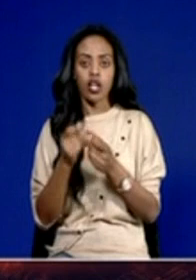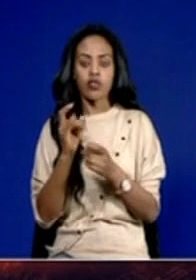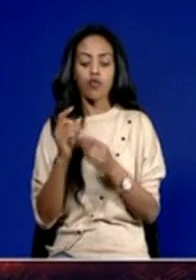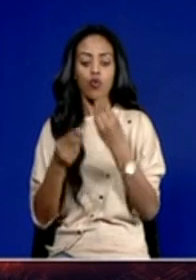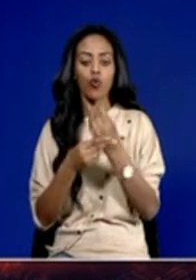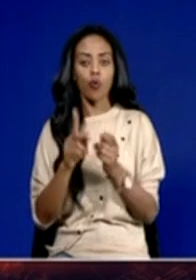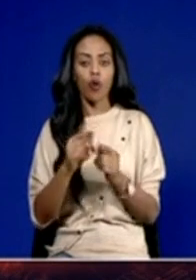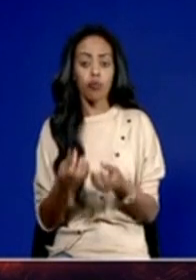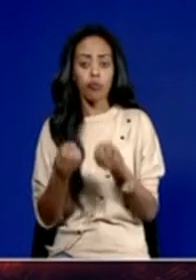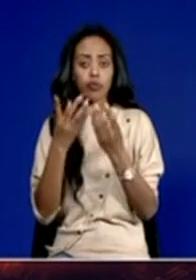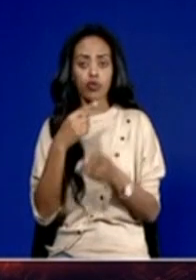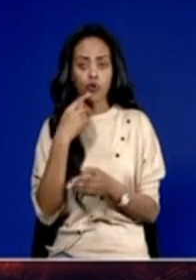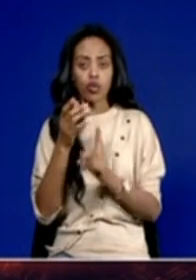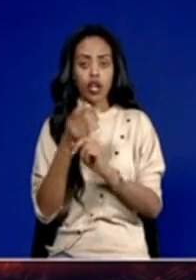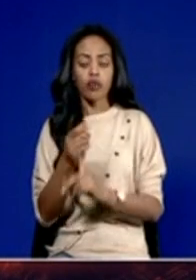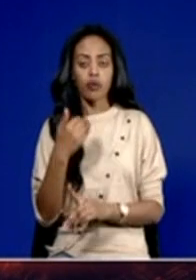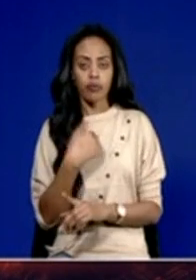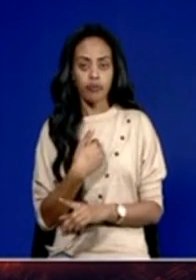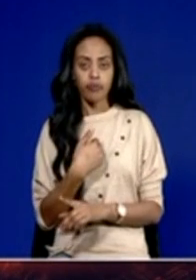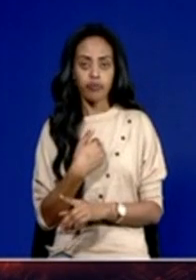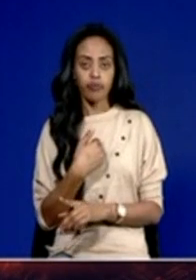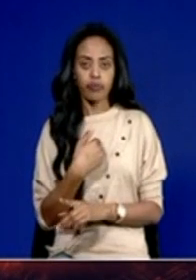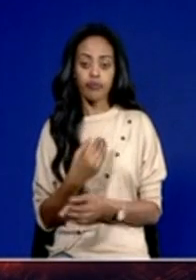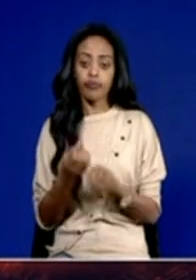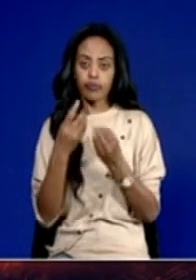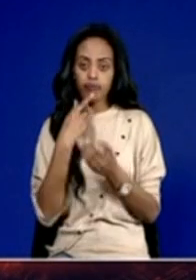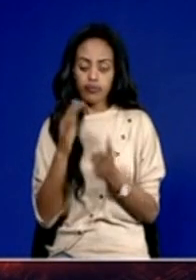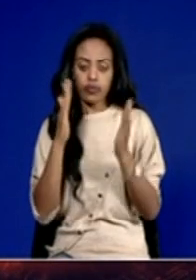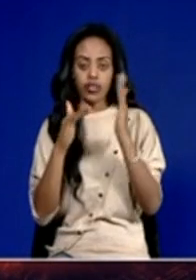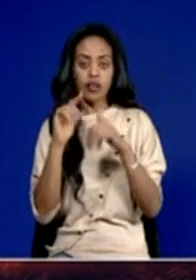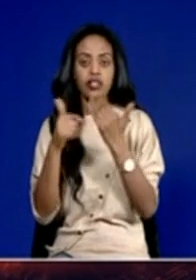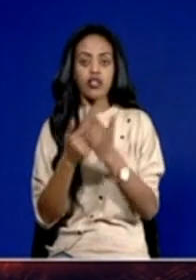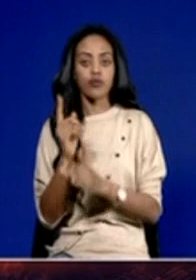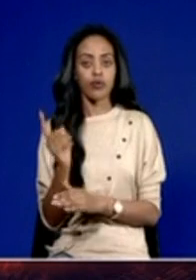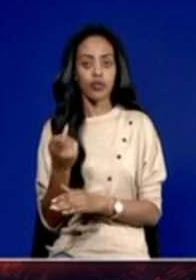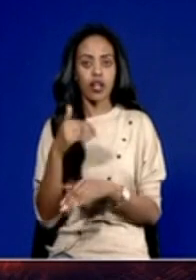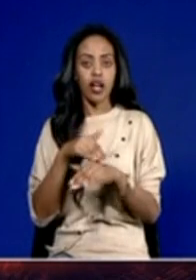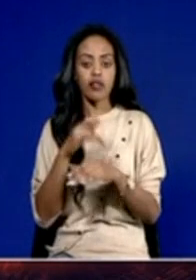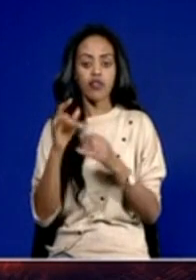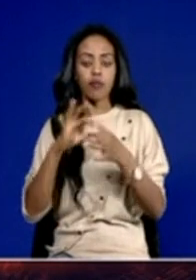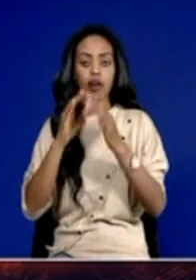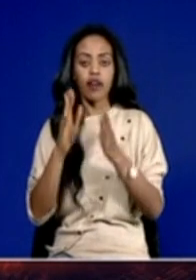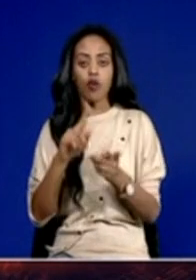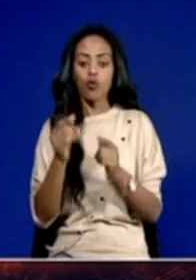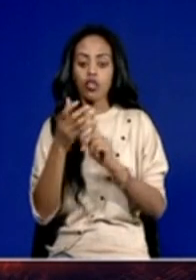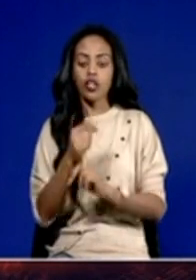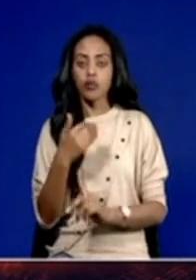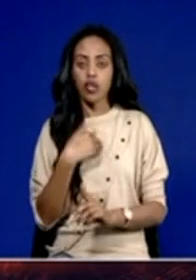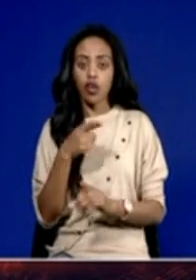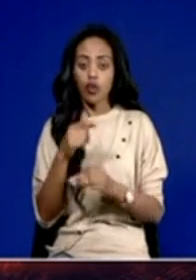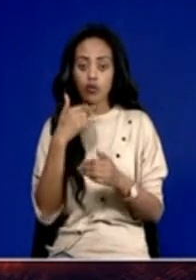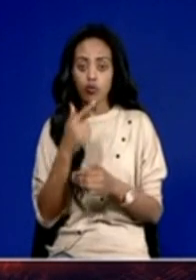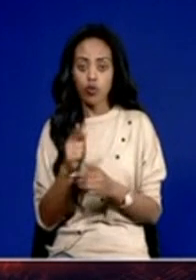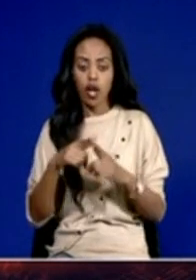እውን ከምኡ ብርክት ዝበሉ ተታሒዞም ኣለዉ ብርክት ዝበሉ ፀገማት ስለ ዝኾኑ ኣብ ዘፈር ማሕበራ እውን ተታሒዞም ኣለዉ ኣብ ከምዚኦም